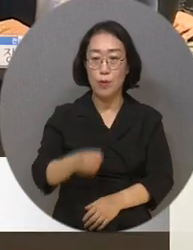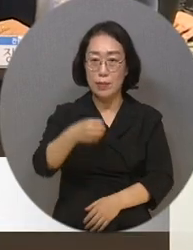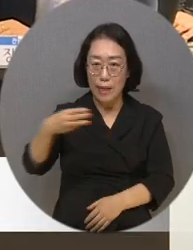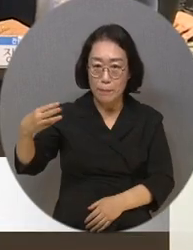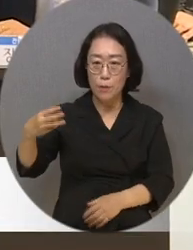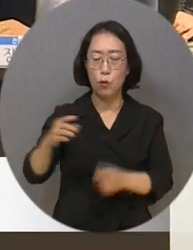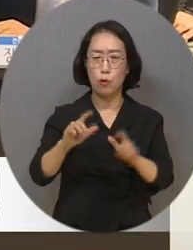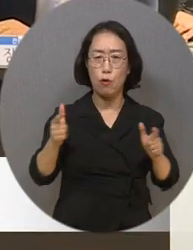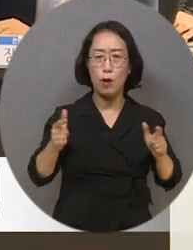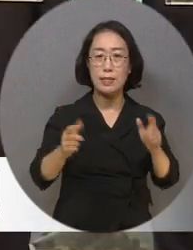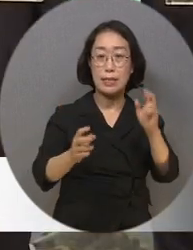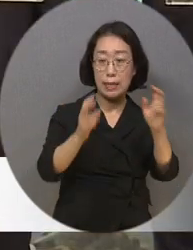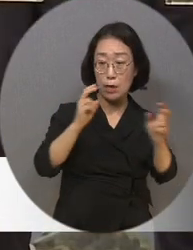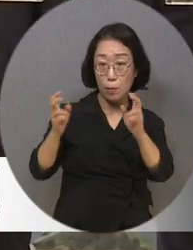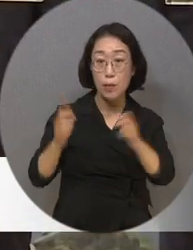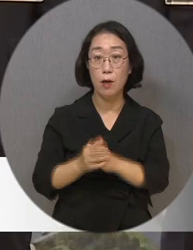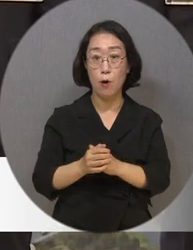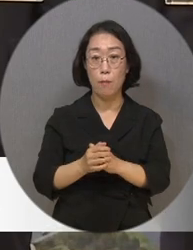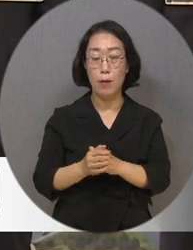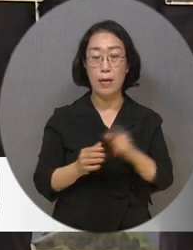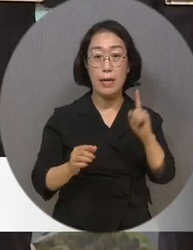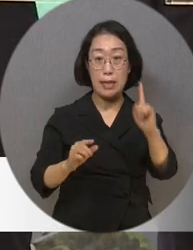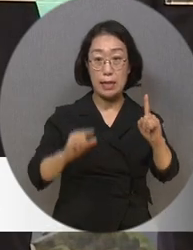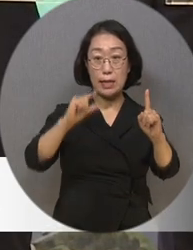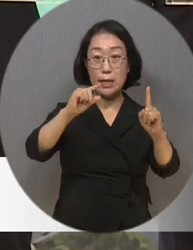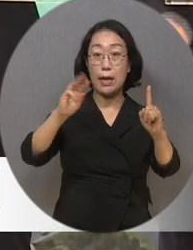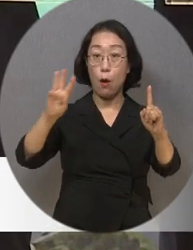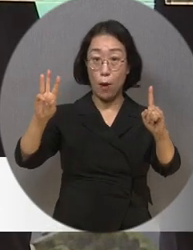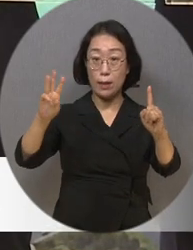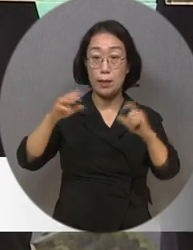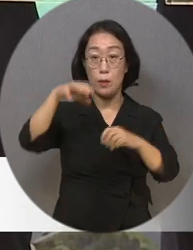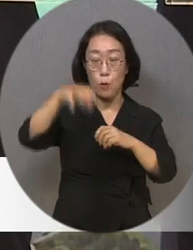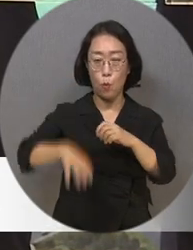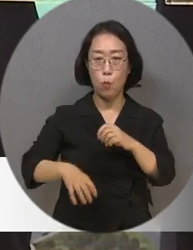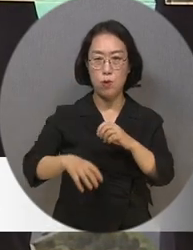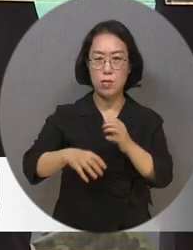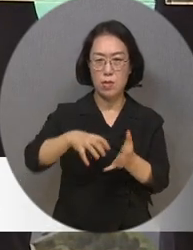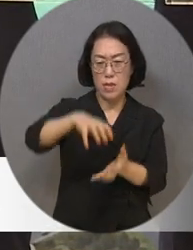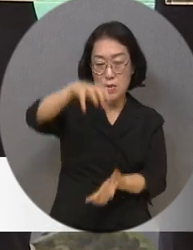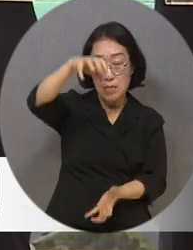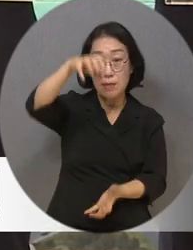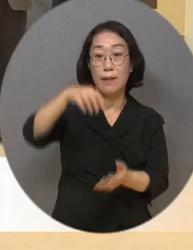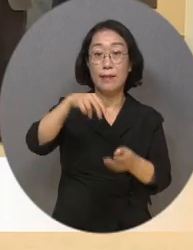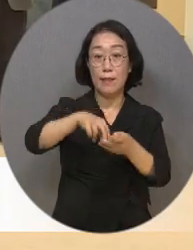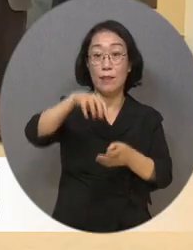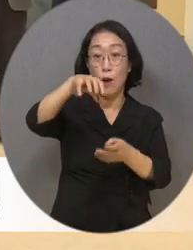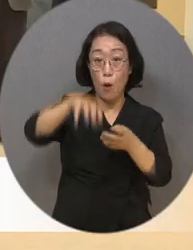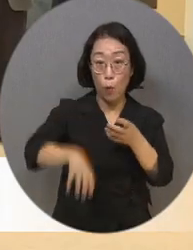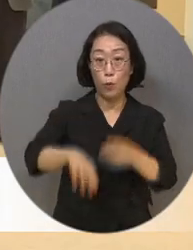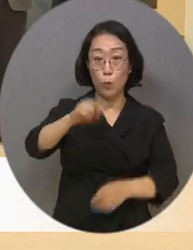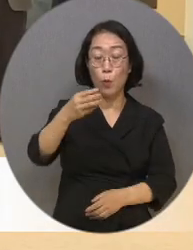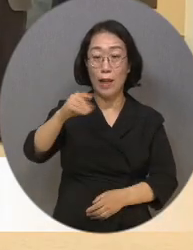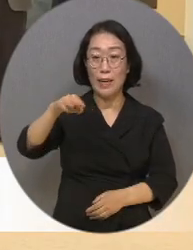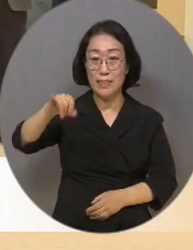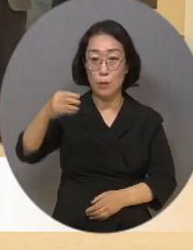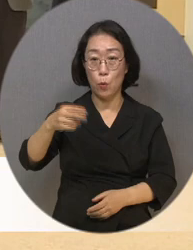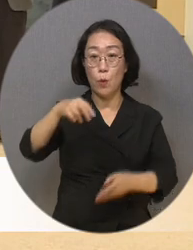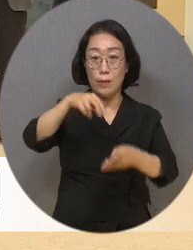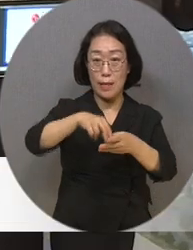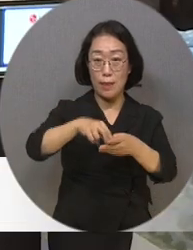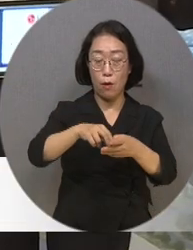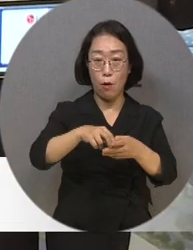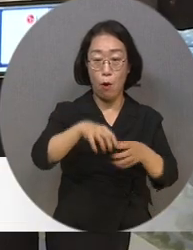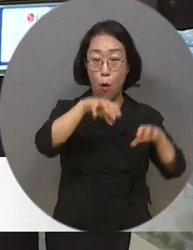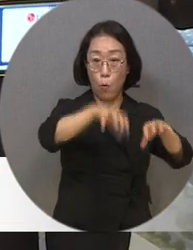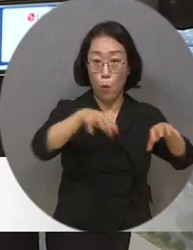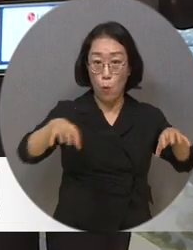등 민관과 1기가와트 규모의 데이터 센터 집적화 단지를 조성하는 솔라시도 데이터 센터 파크